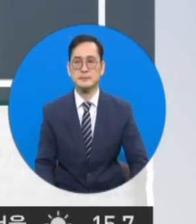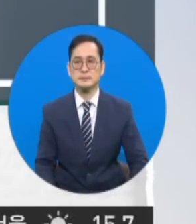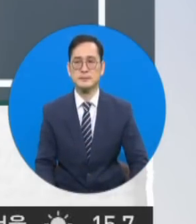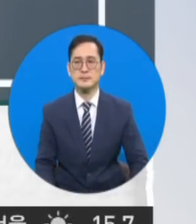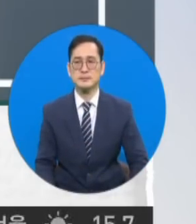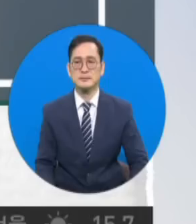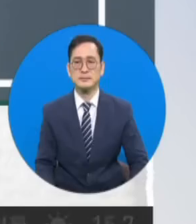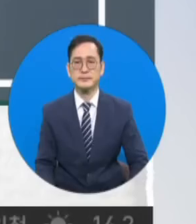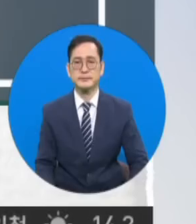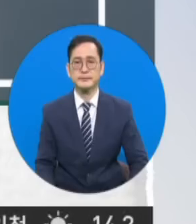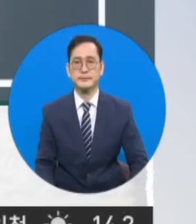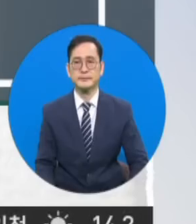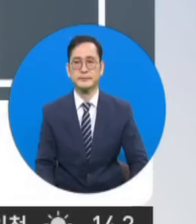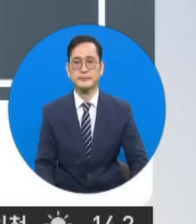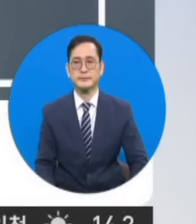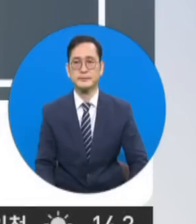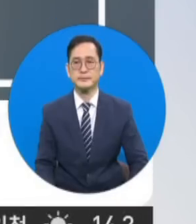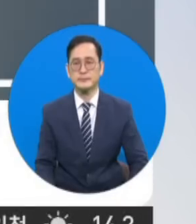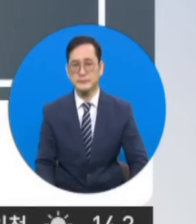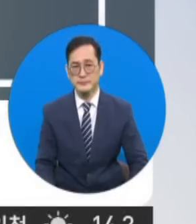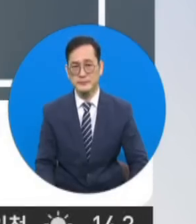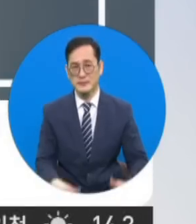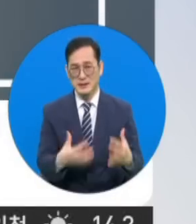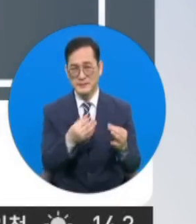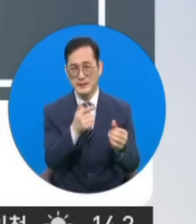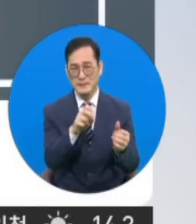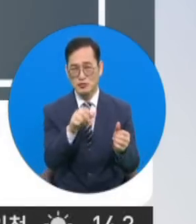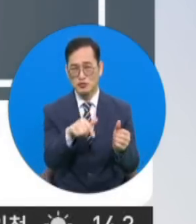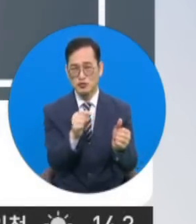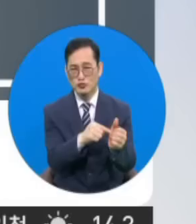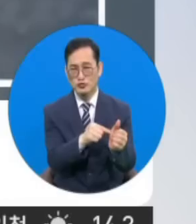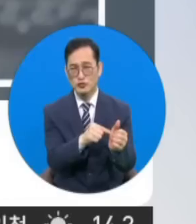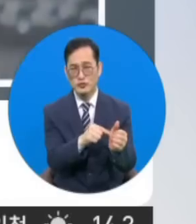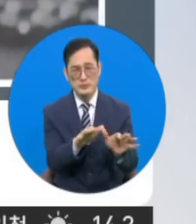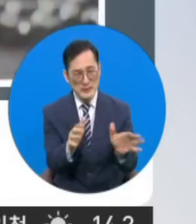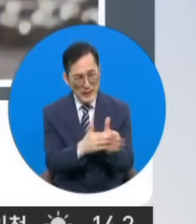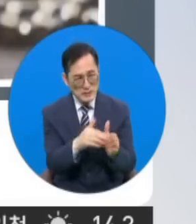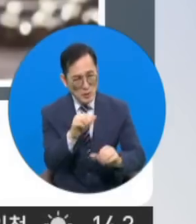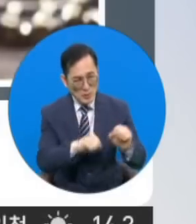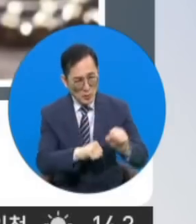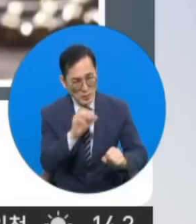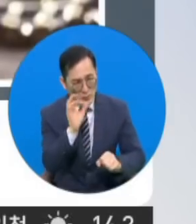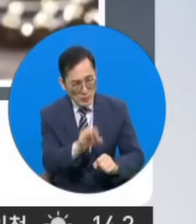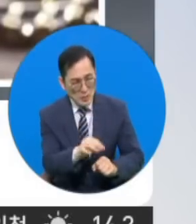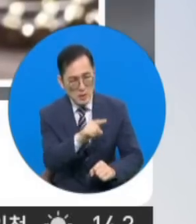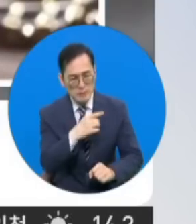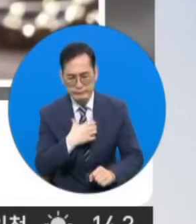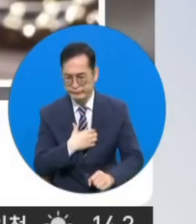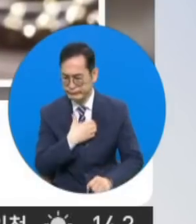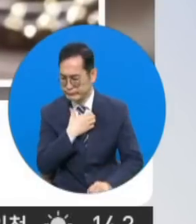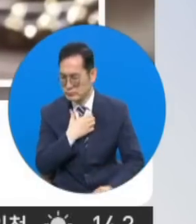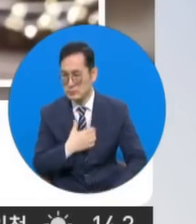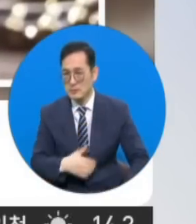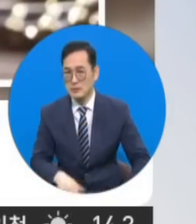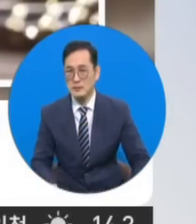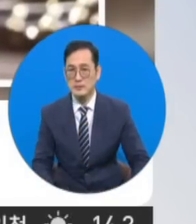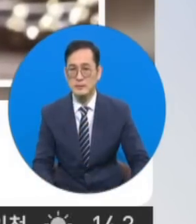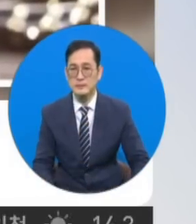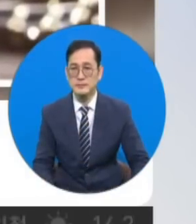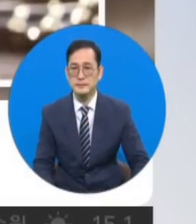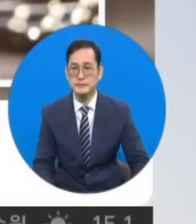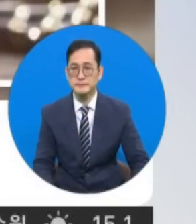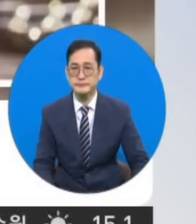전형적인이 종합 선물세트 같아요 김남국 의원과 관련된 1년에 사든 자 한번 보세요 지금 보면은 어제